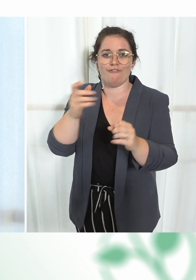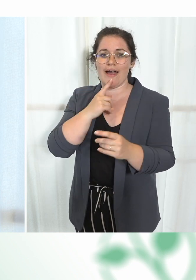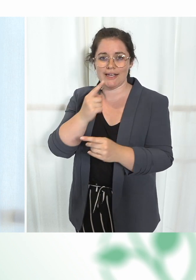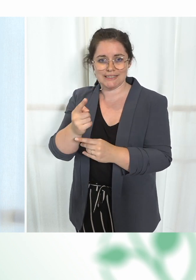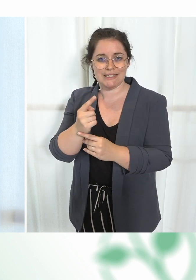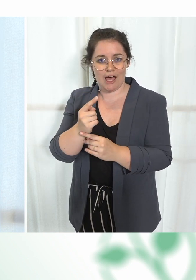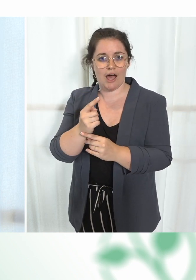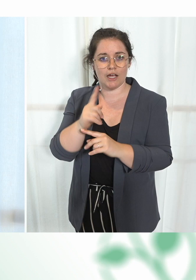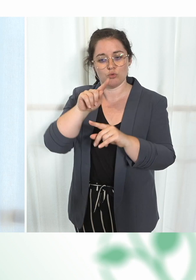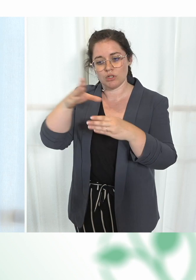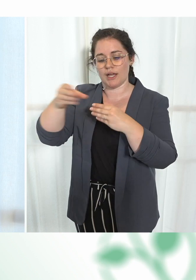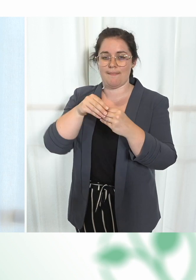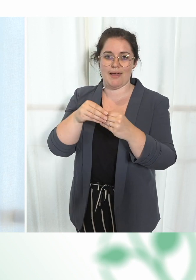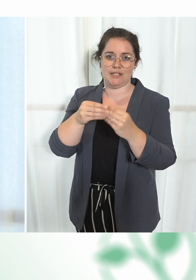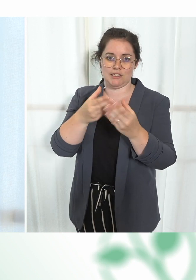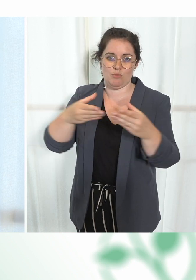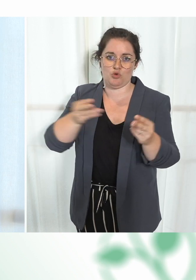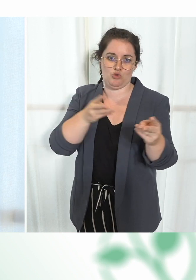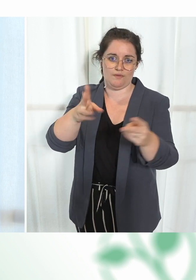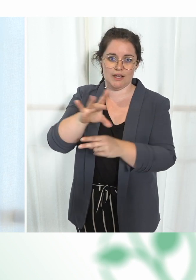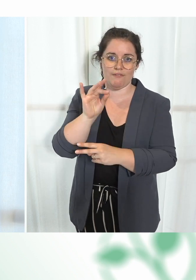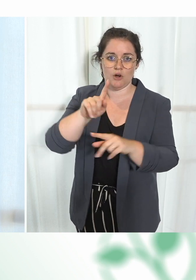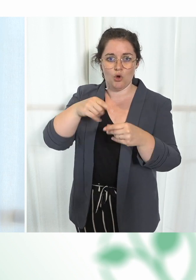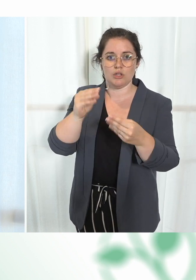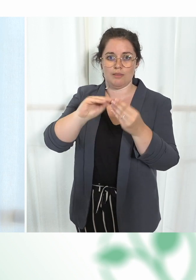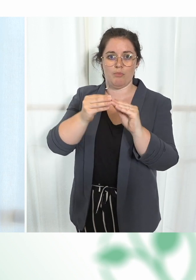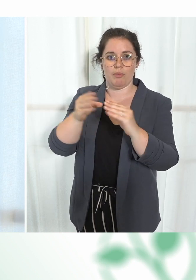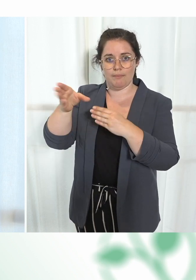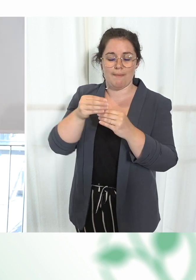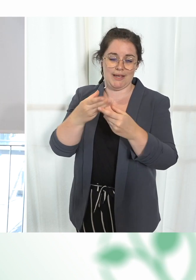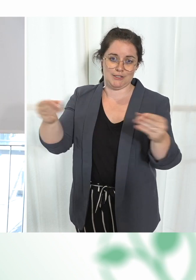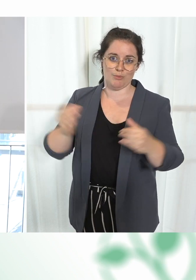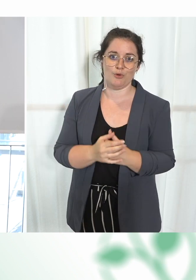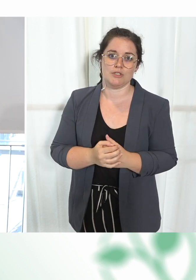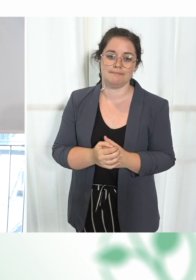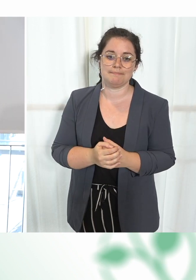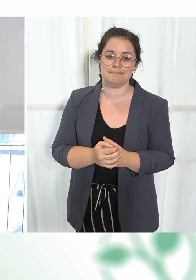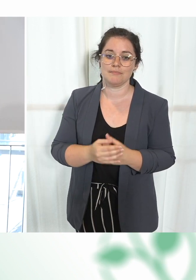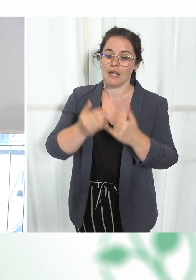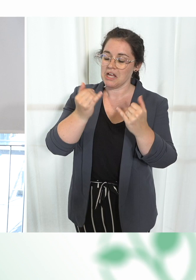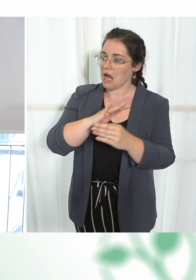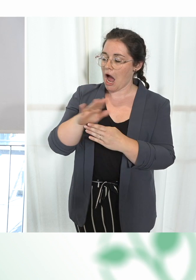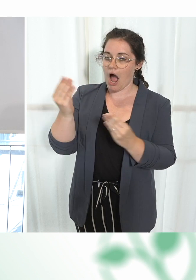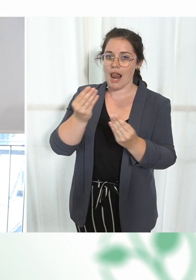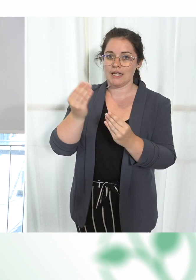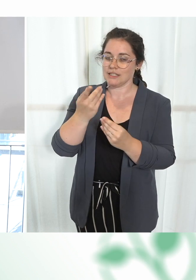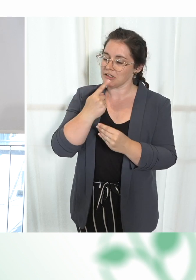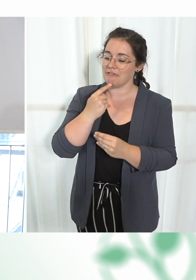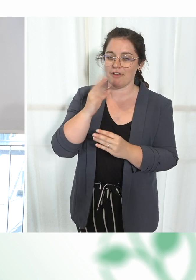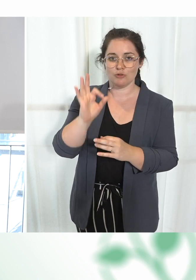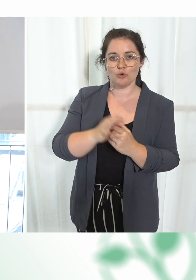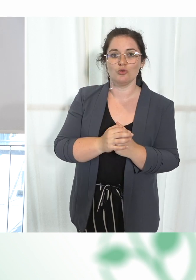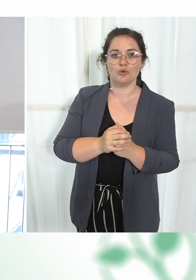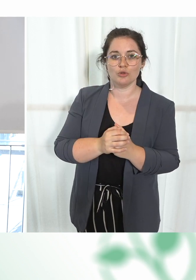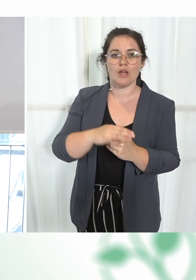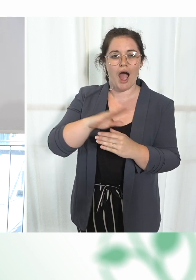zusammen Lösungswege finden und dass das Problem dann sozusagen gelöst wird. Jetzt waren all die Dinge, die Sie gebracht haben, das gefällt mir, im